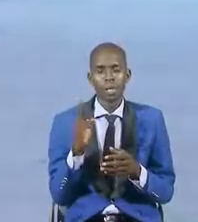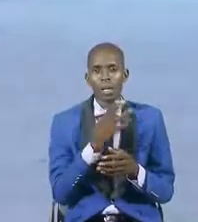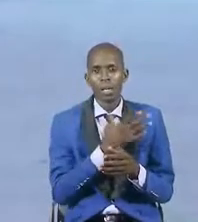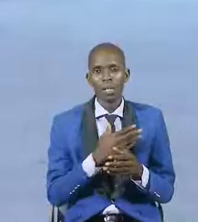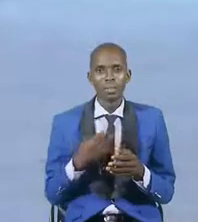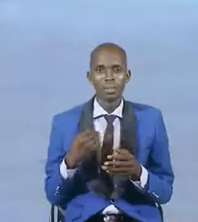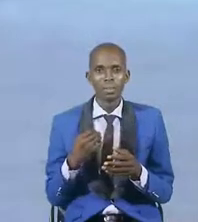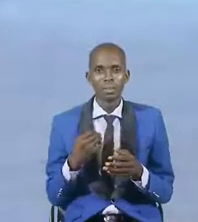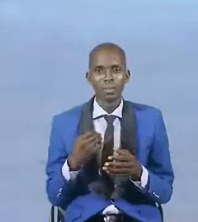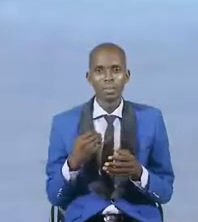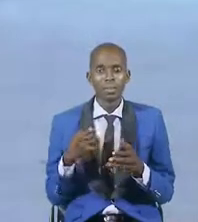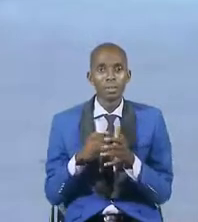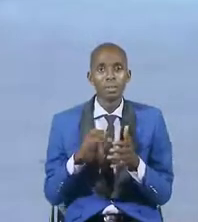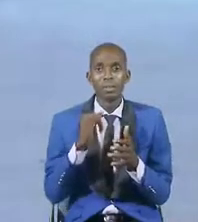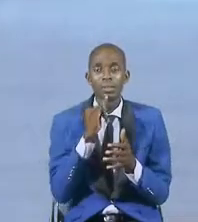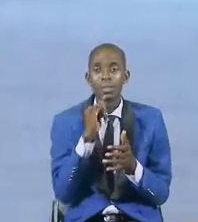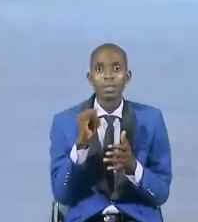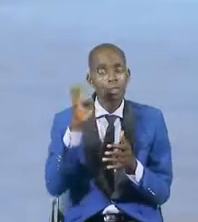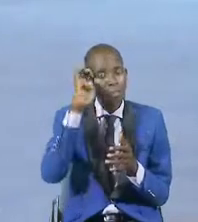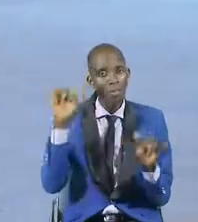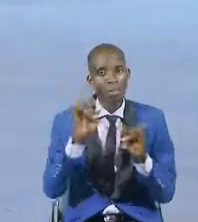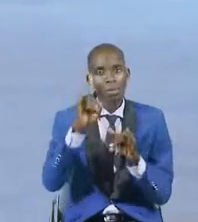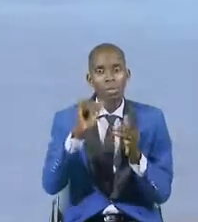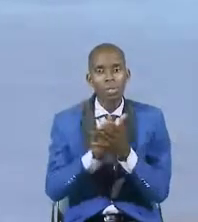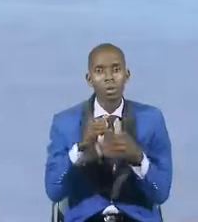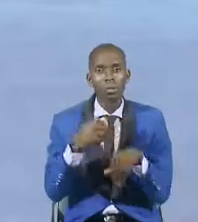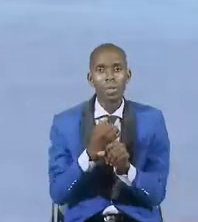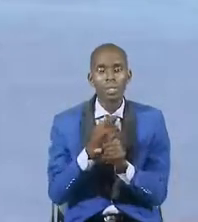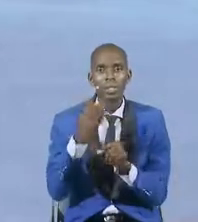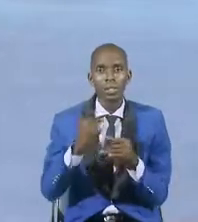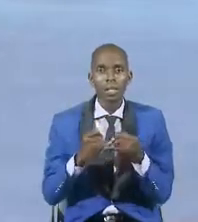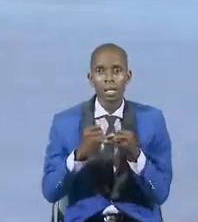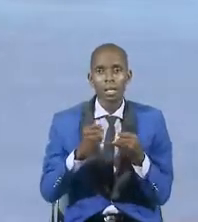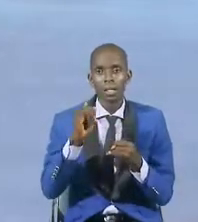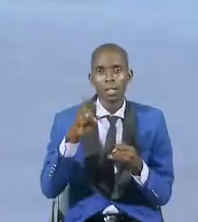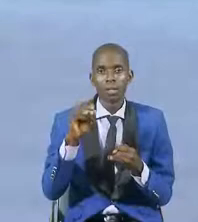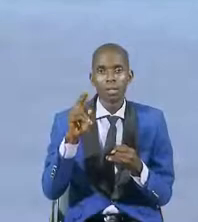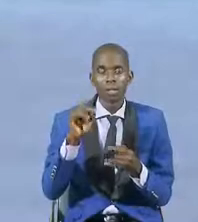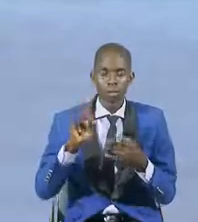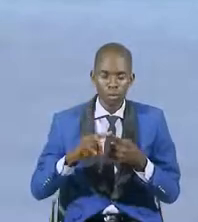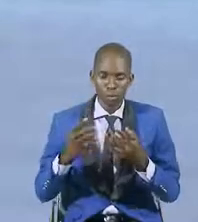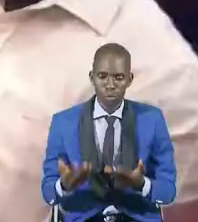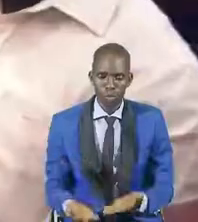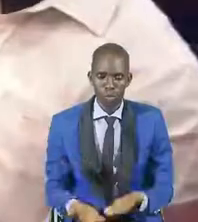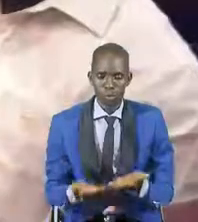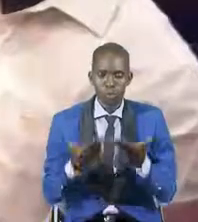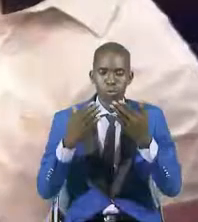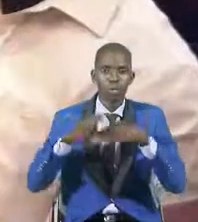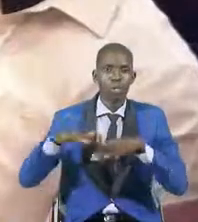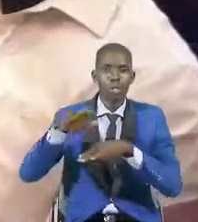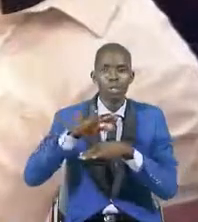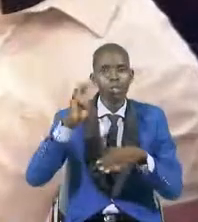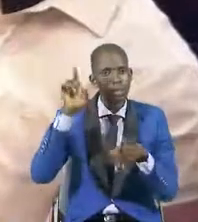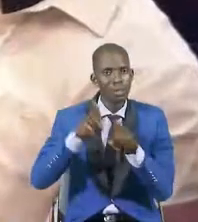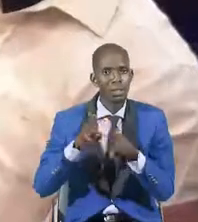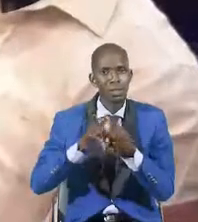il a le don de faire de miracles. C'est lui qui a fait surnager et le fer. Et il a dit, et c'est